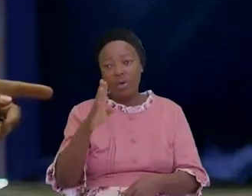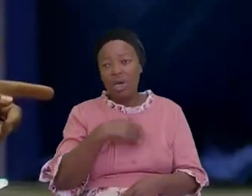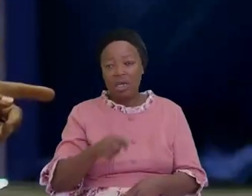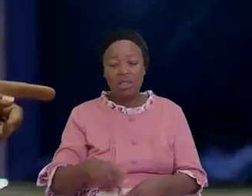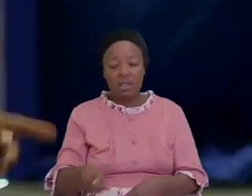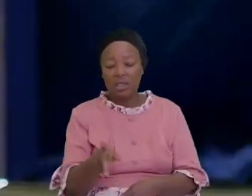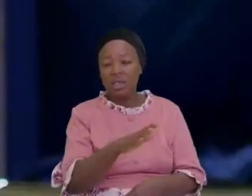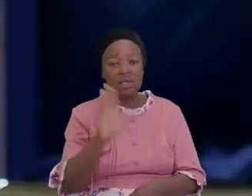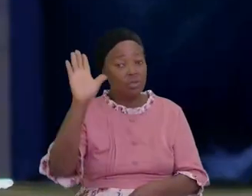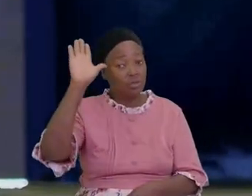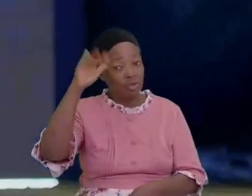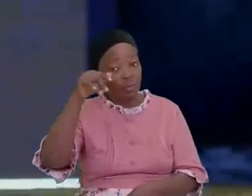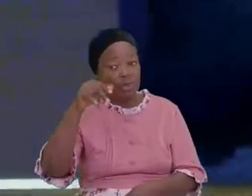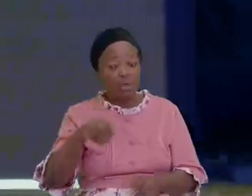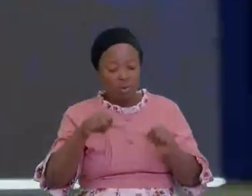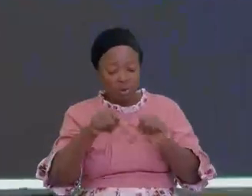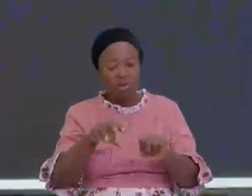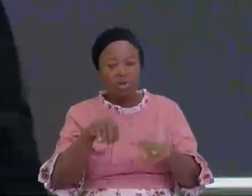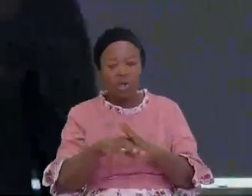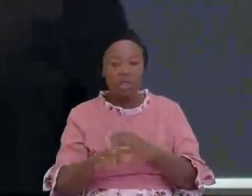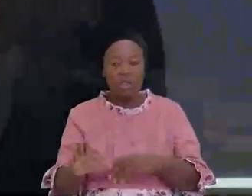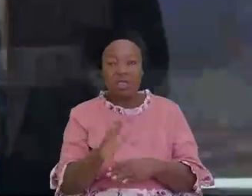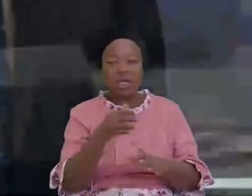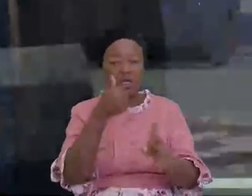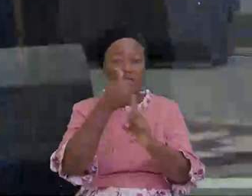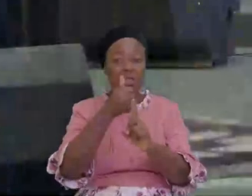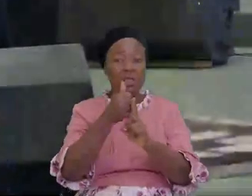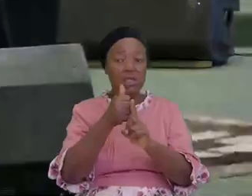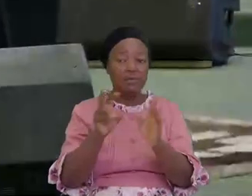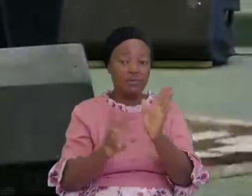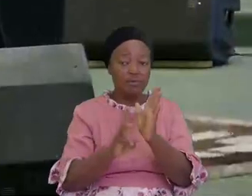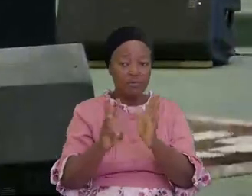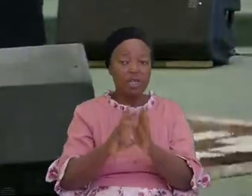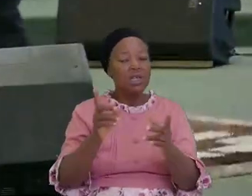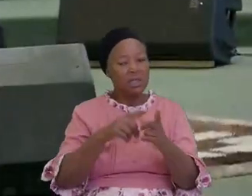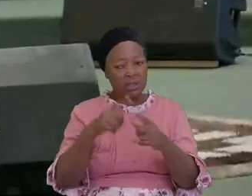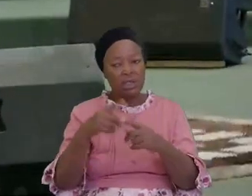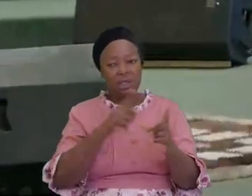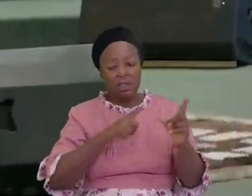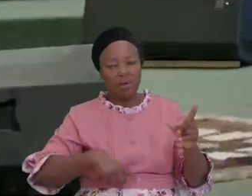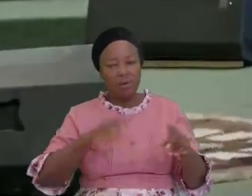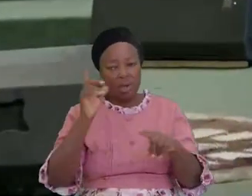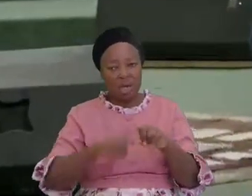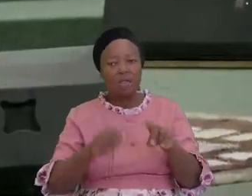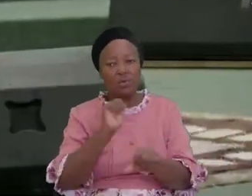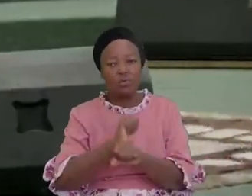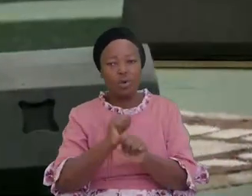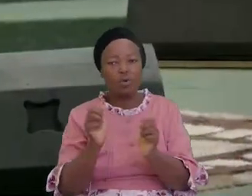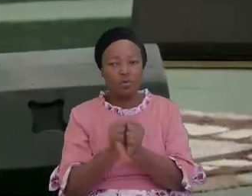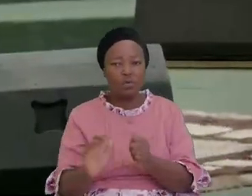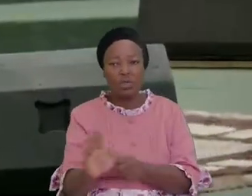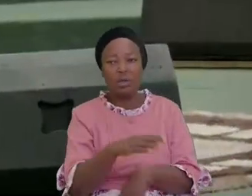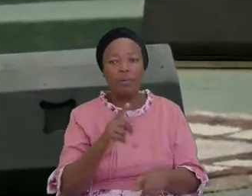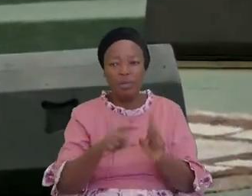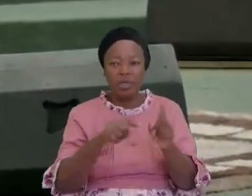Et l'homme continue de façon entêtée dans sa volonté personnelle. Dieu ne peut pas travailler avec eux. Mais quand